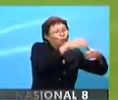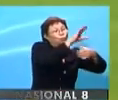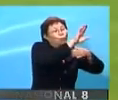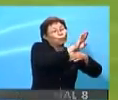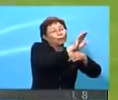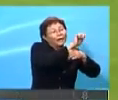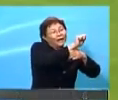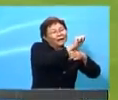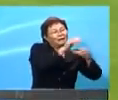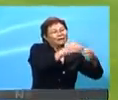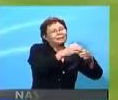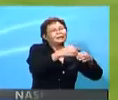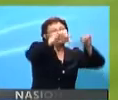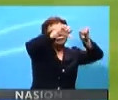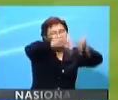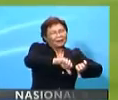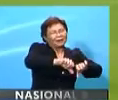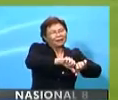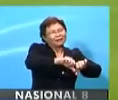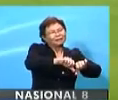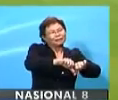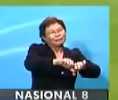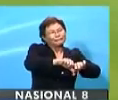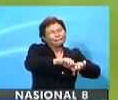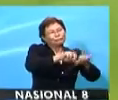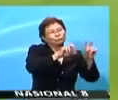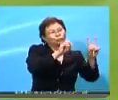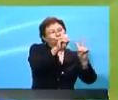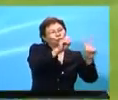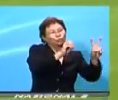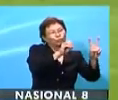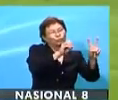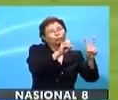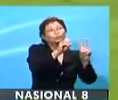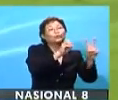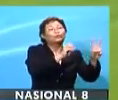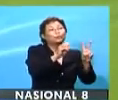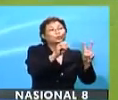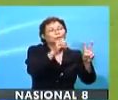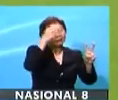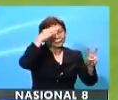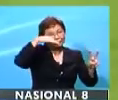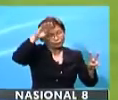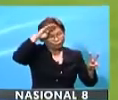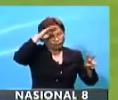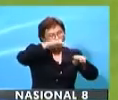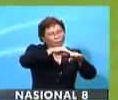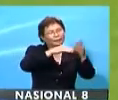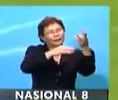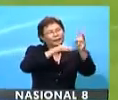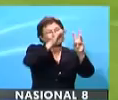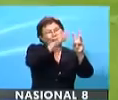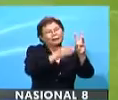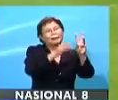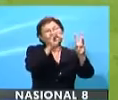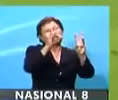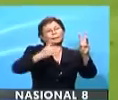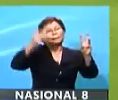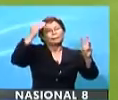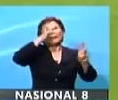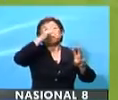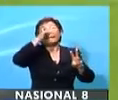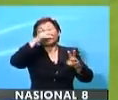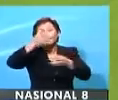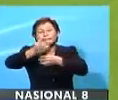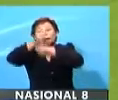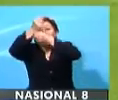pencabar terdekat Real Mulia FC 2-0 di Stadium Tuanku Syed Putra Kangar pada 16 Ogos lepas. Melaka